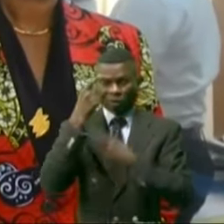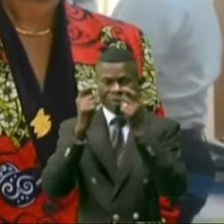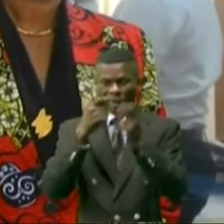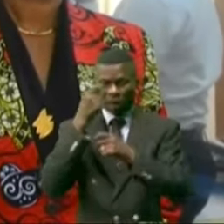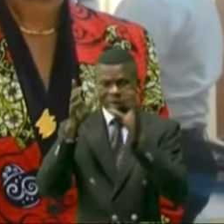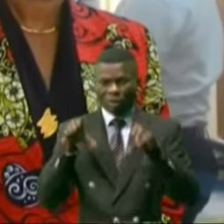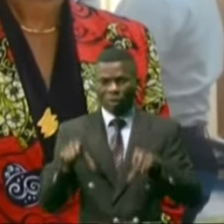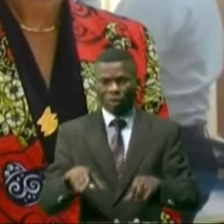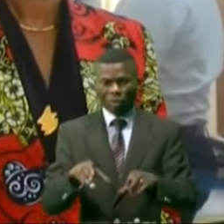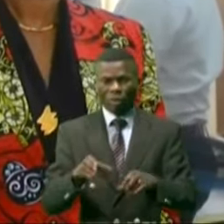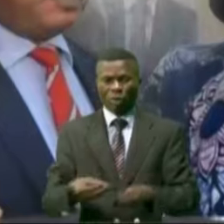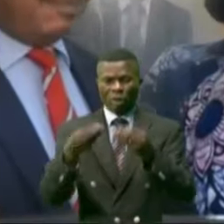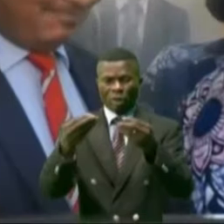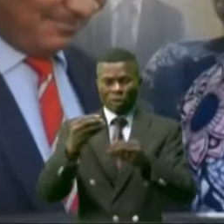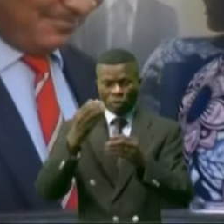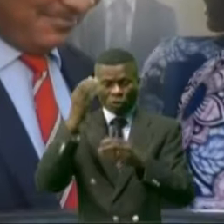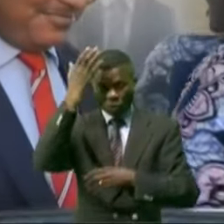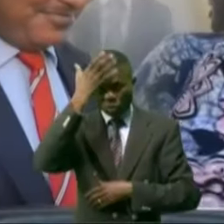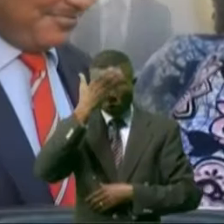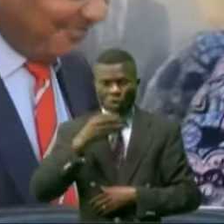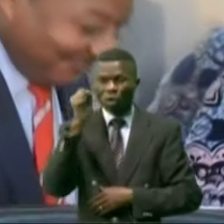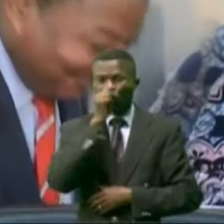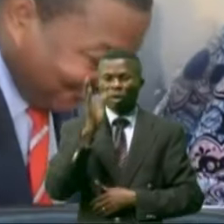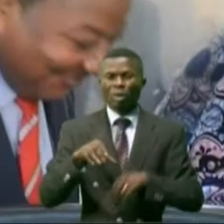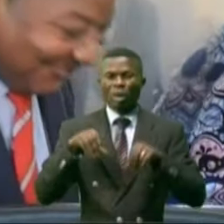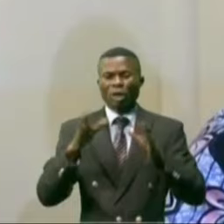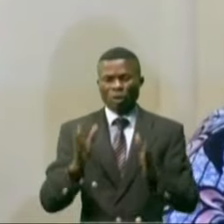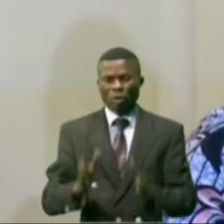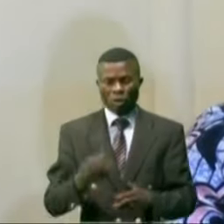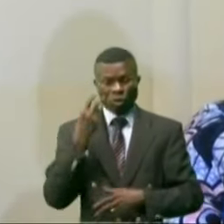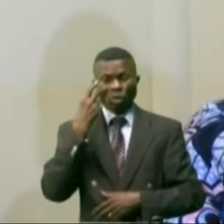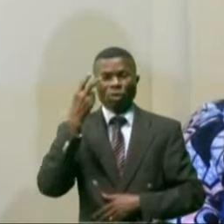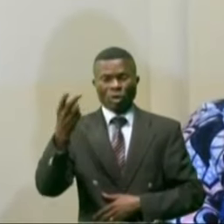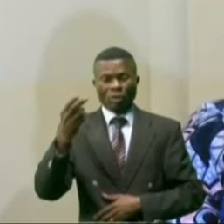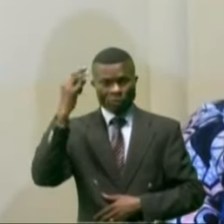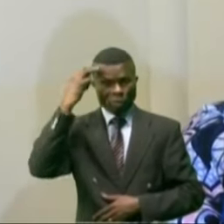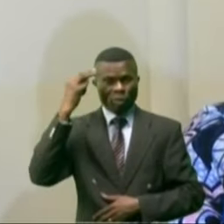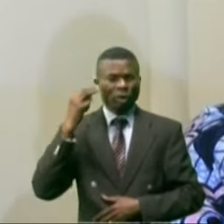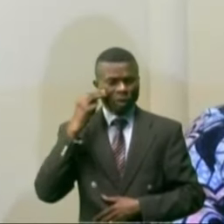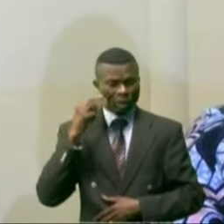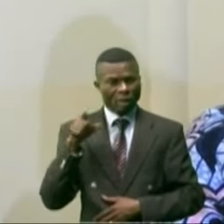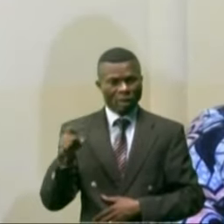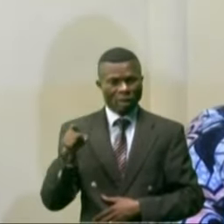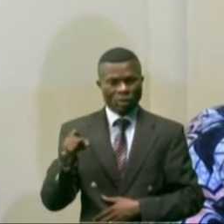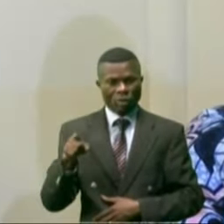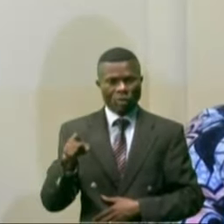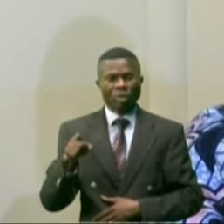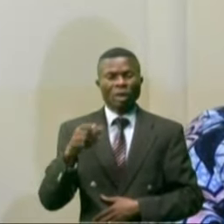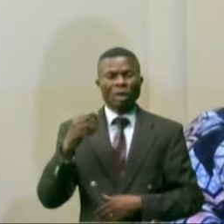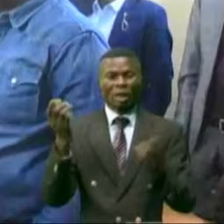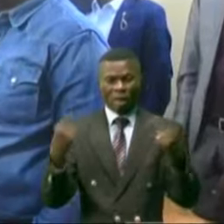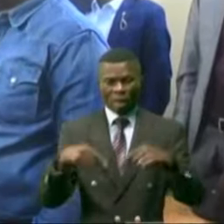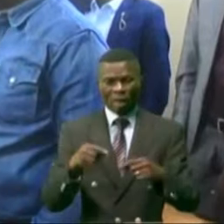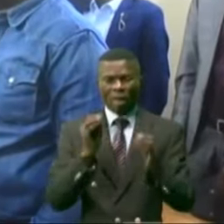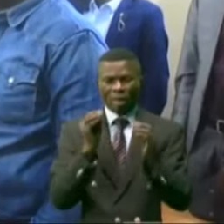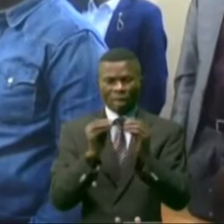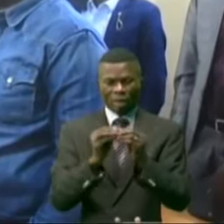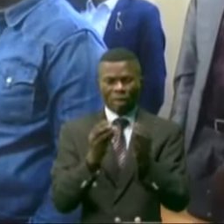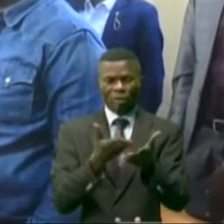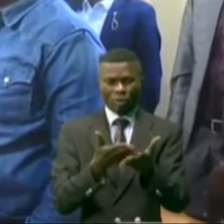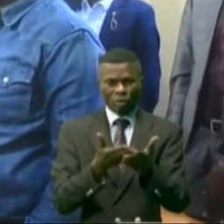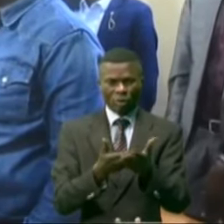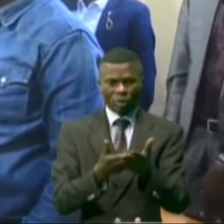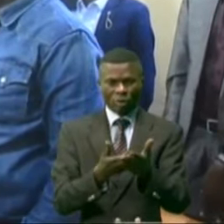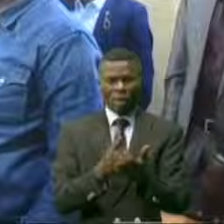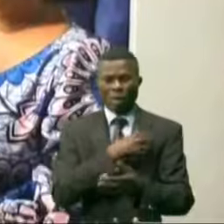RDC, redorer l'image des artistes congolais, vision de la ministre Yolande Elébé. Lors de cette visite,